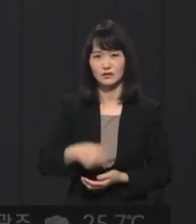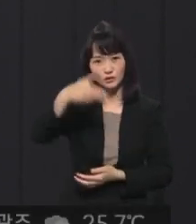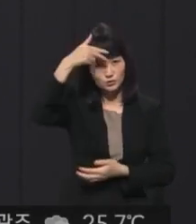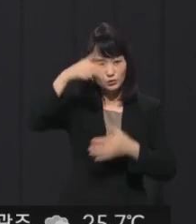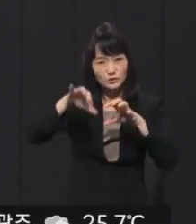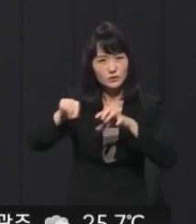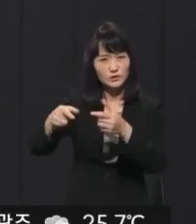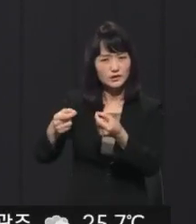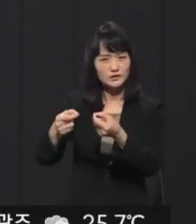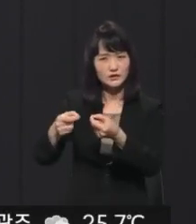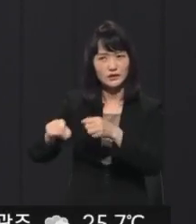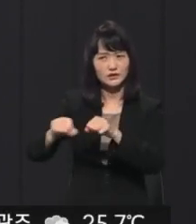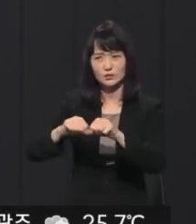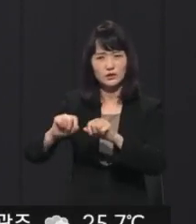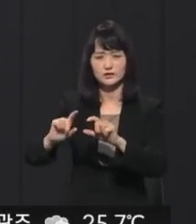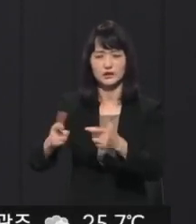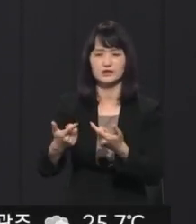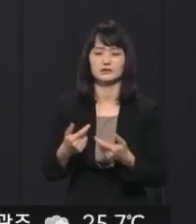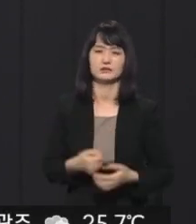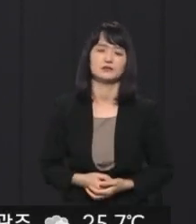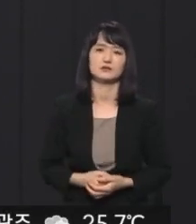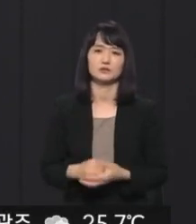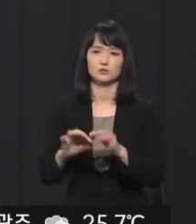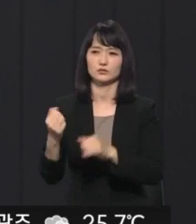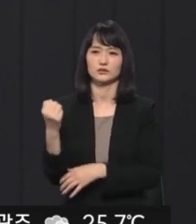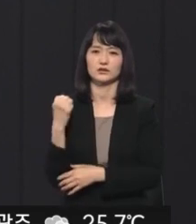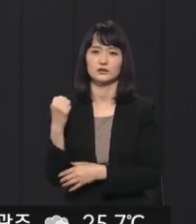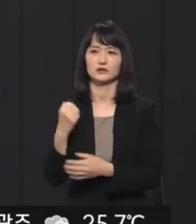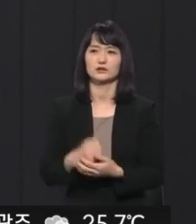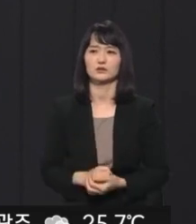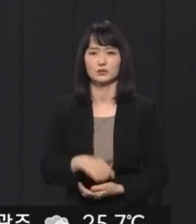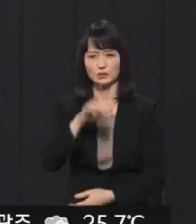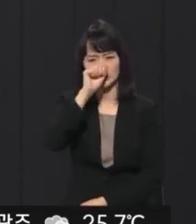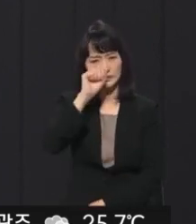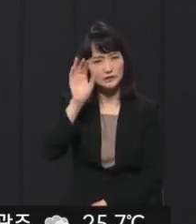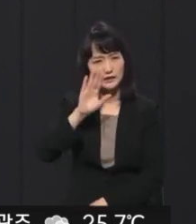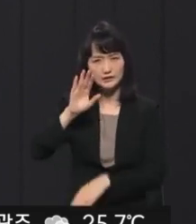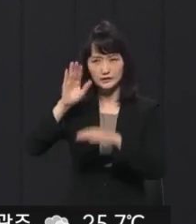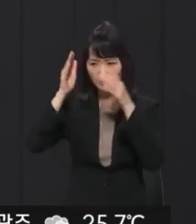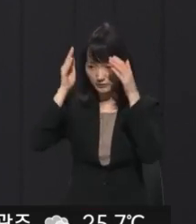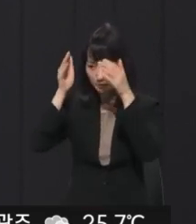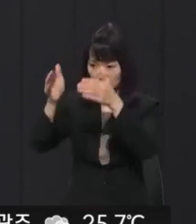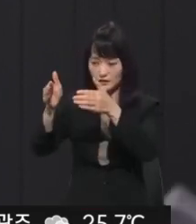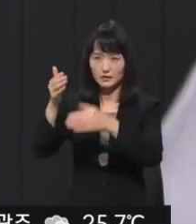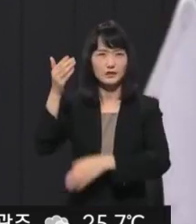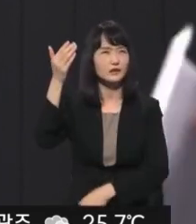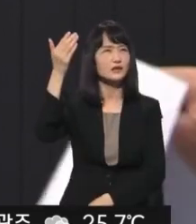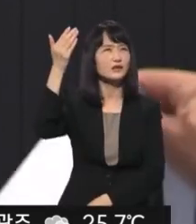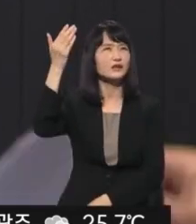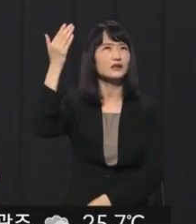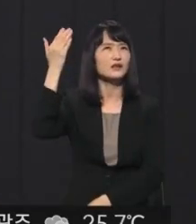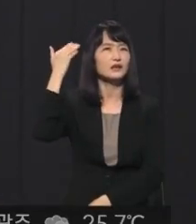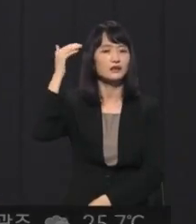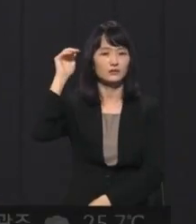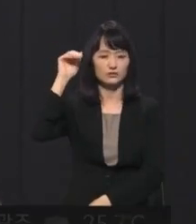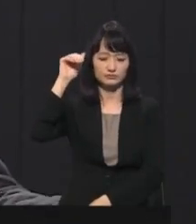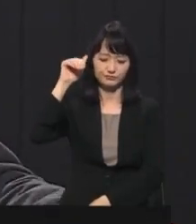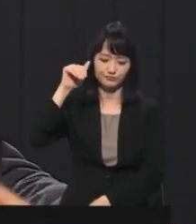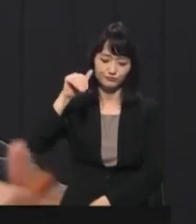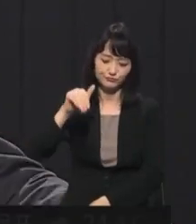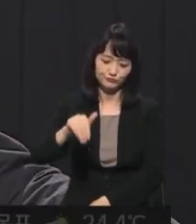봐요 뭐 도끼 상소 하고 그랬지 않습니까 그래서 저희 당이 굉장히 안 좋은 방향의 과거 지향적으로 가고 있다 뭐 이런거를